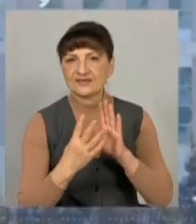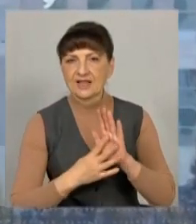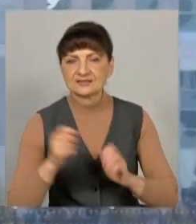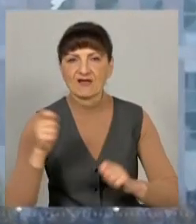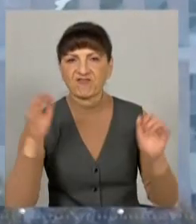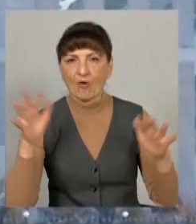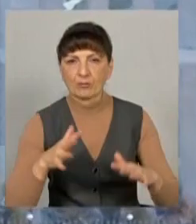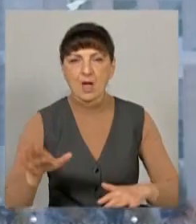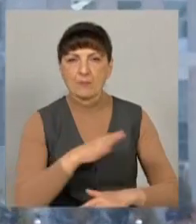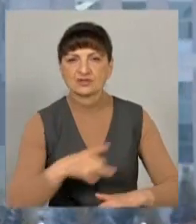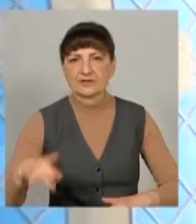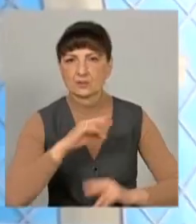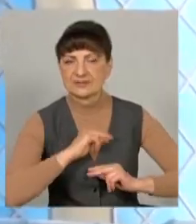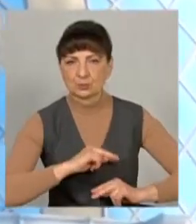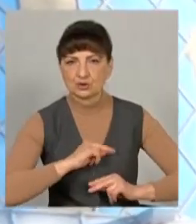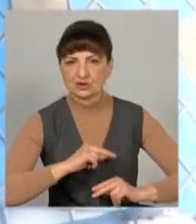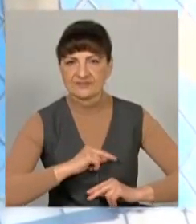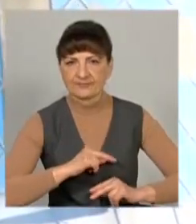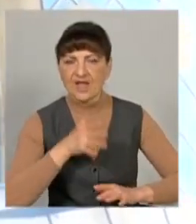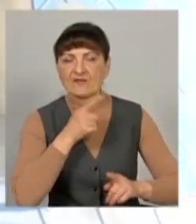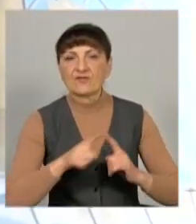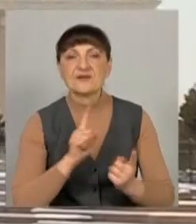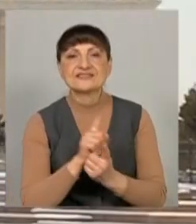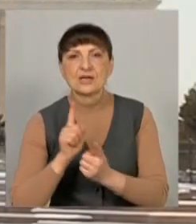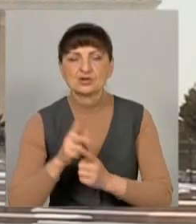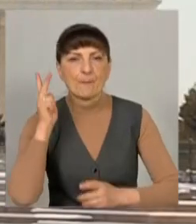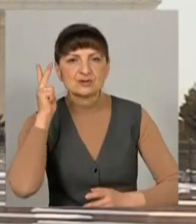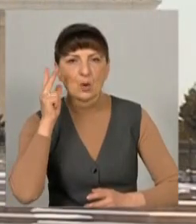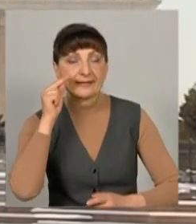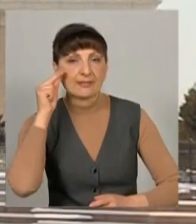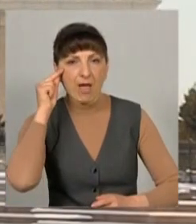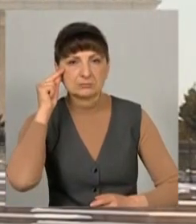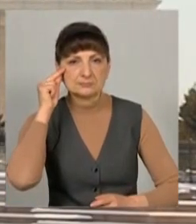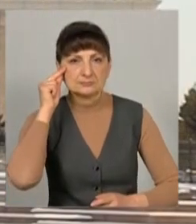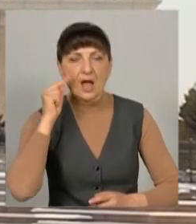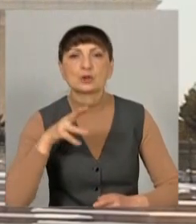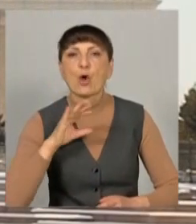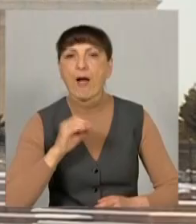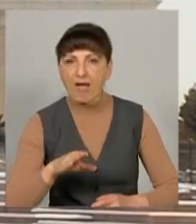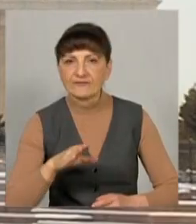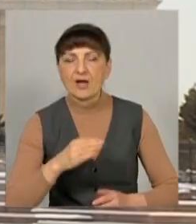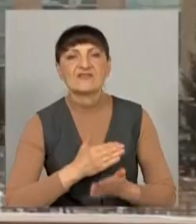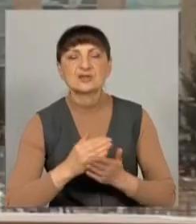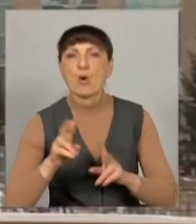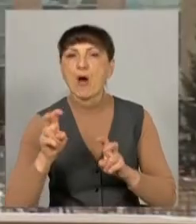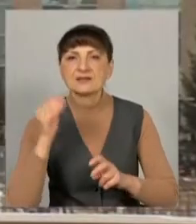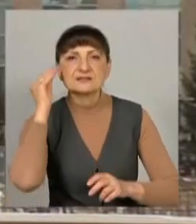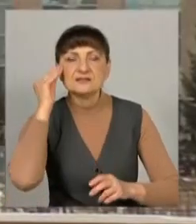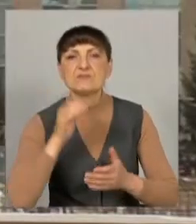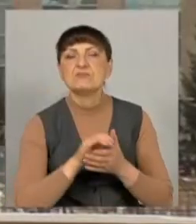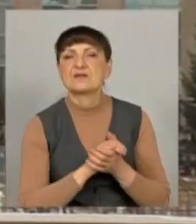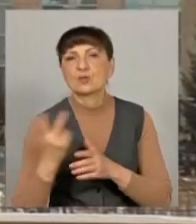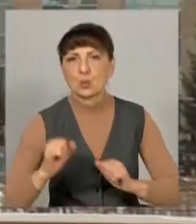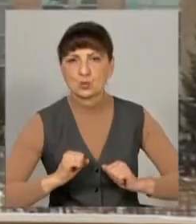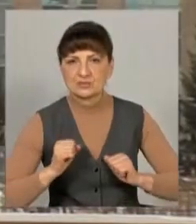форум межрегионального сотрудничества. Во время встречи с послом КНР Джан Цяо Касым-Жомарт Токаев высоко оценил миротворческие